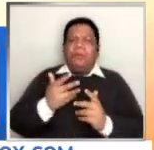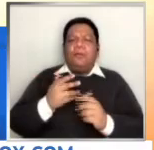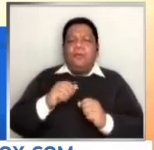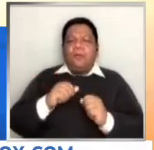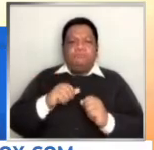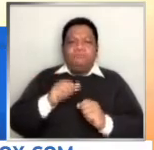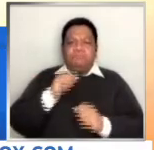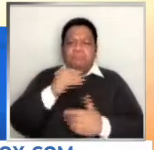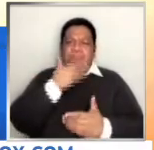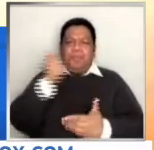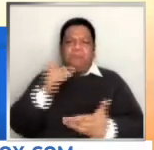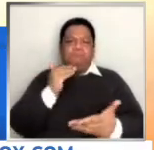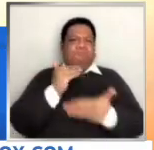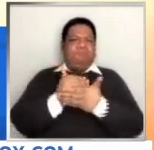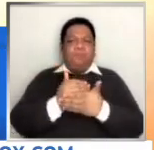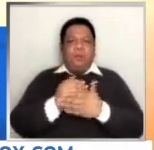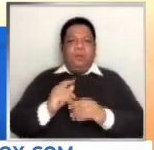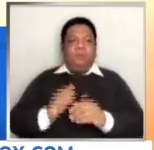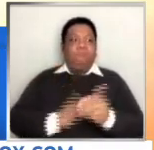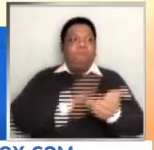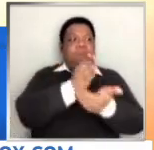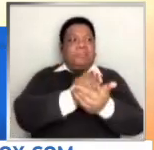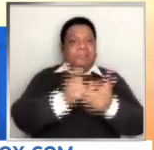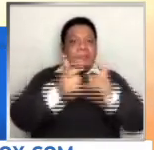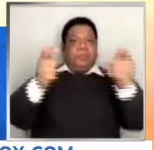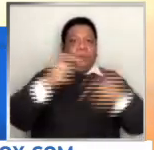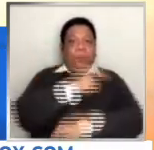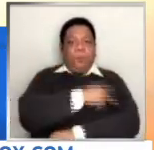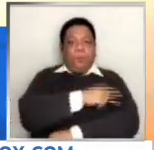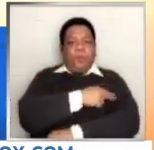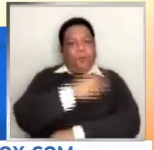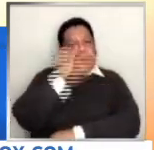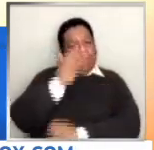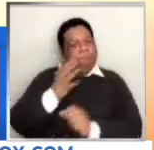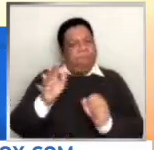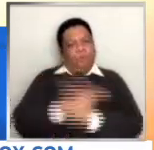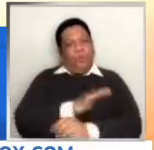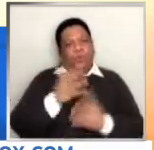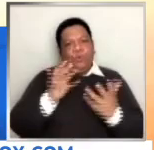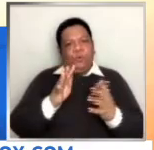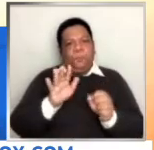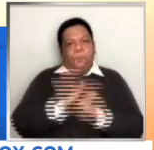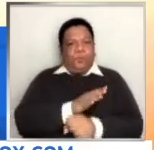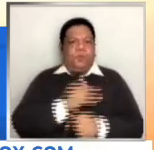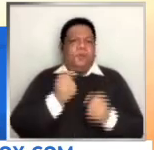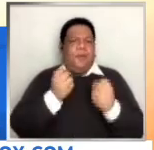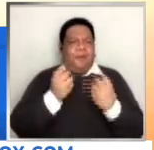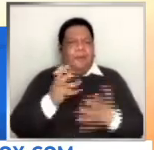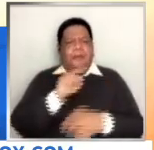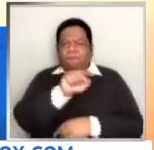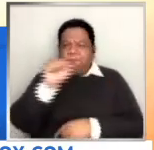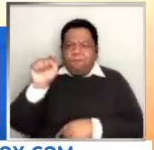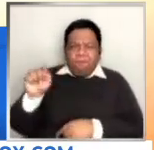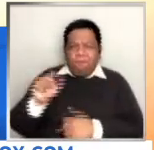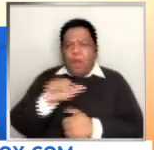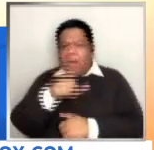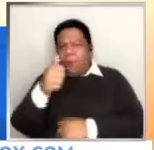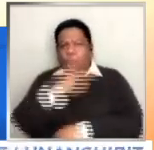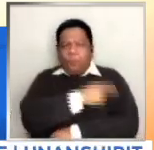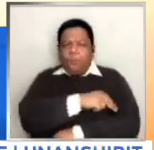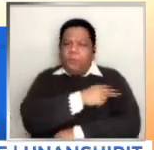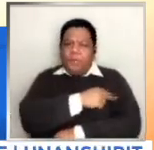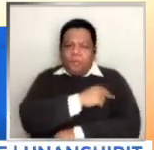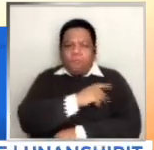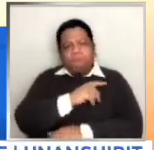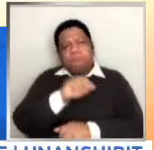malalaking hospital. Dahil talagang puno na, marami pa rin namang maliliit na hospital. Pero may problema rin, may mga challenges yung mga